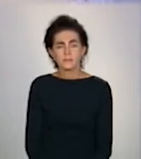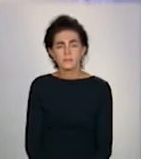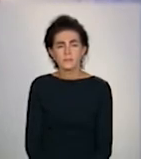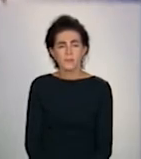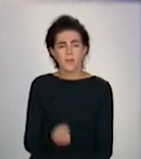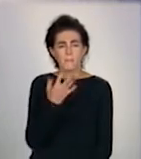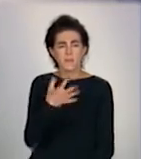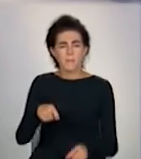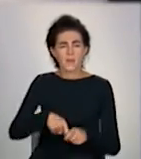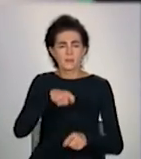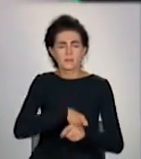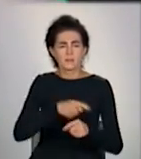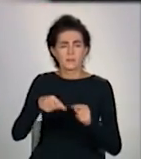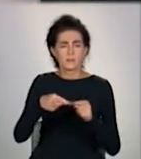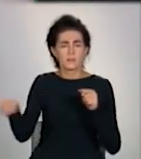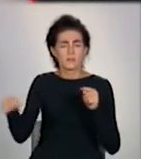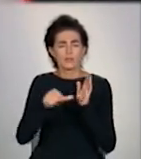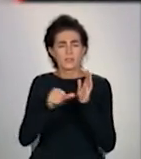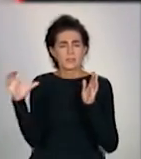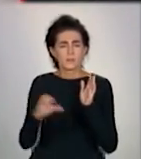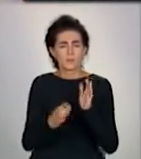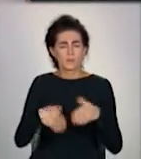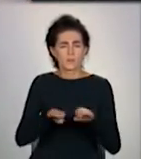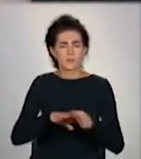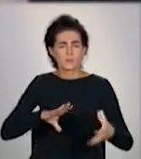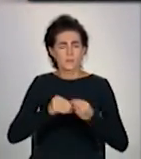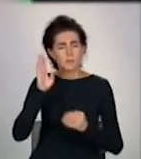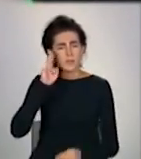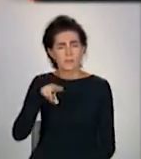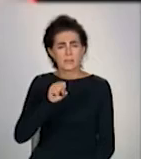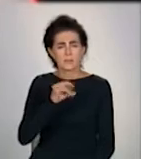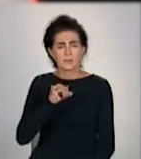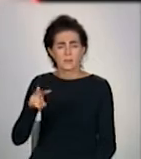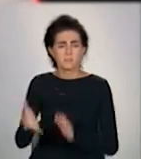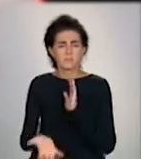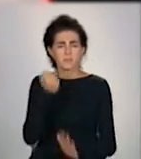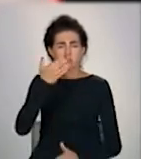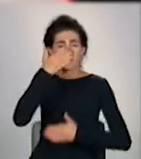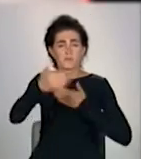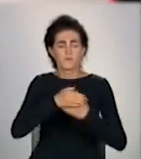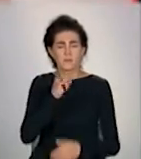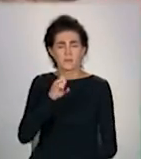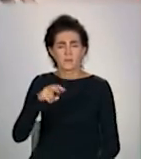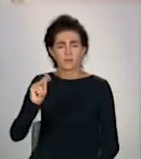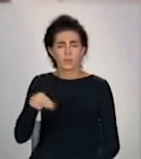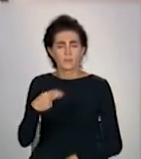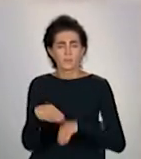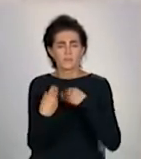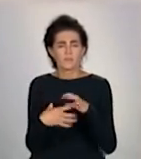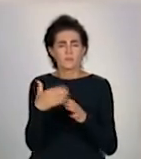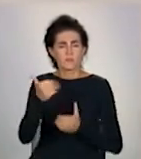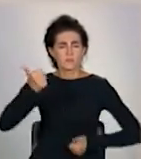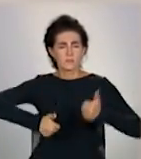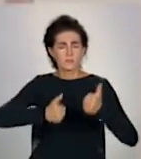19 метрів, менш ніж за 6 секунд. Із таким результатом Даніїл Болдерев переміг у фіналі чемпіонату світу суперника з